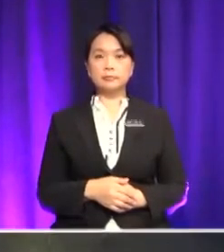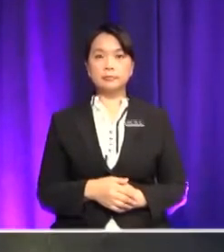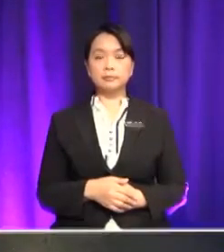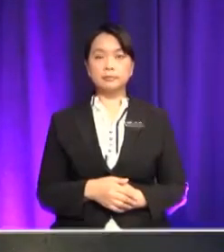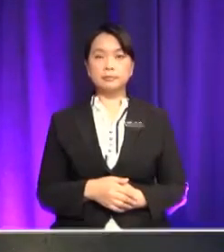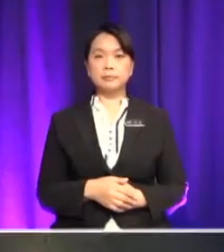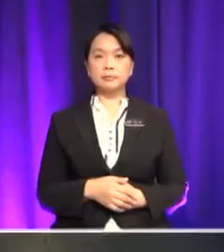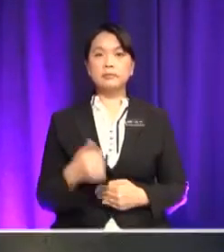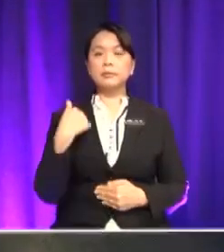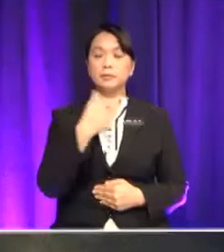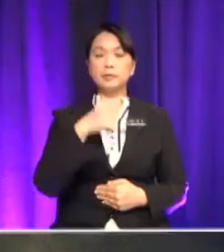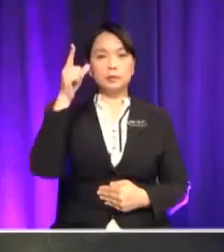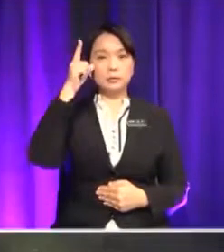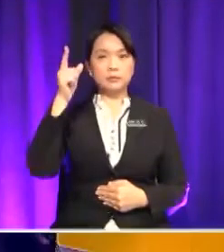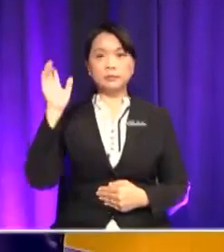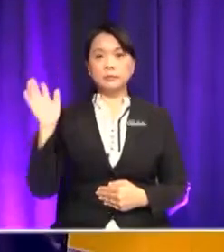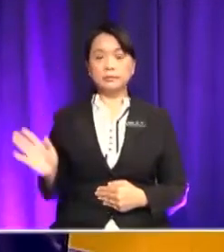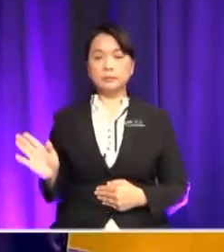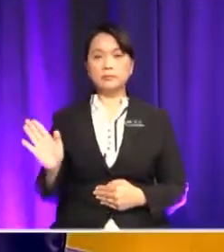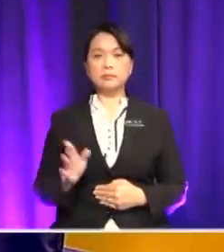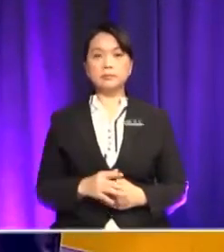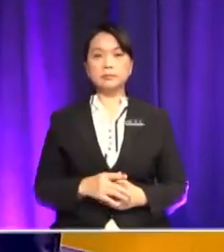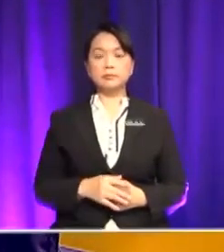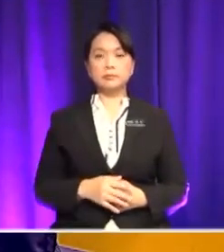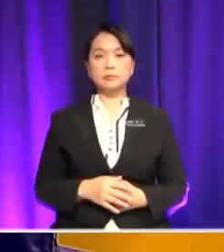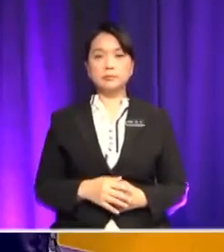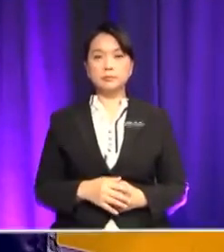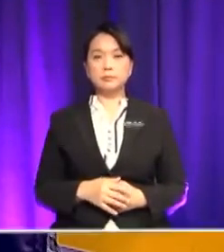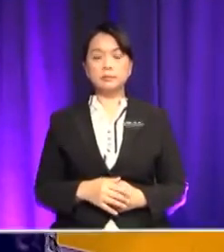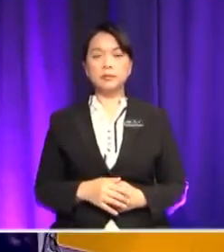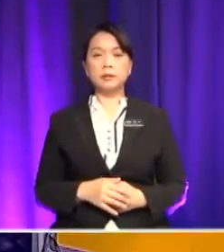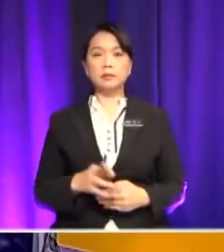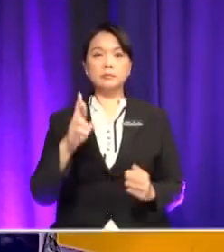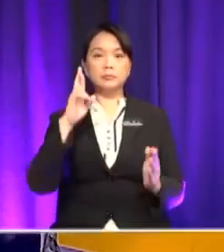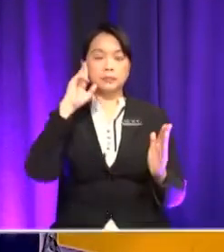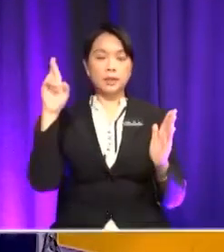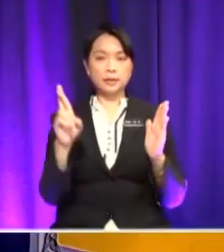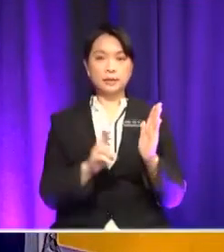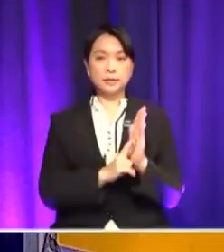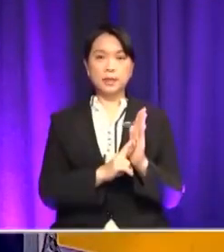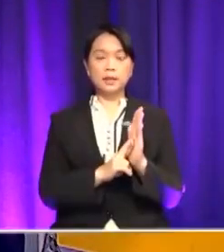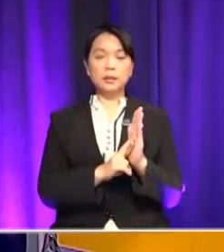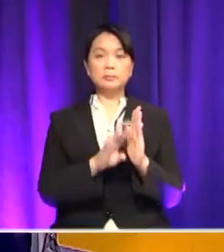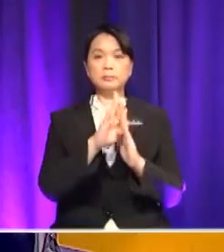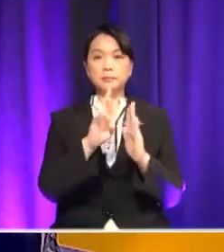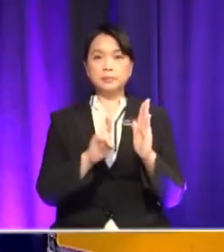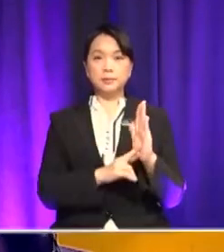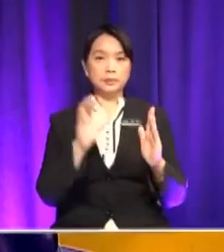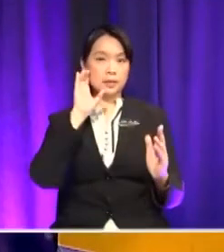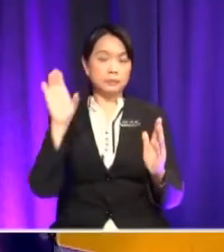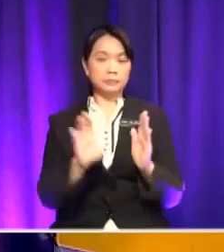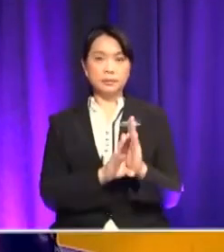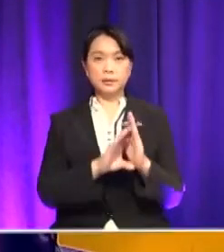boleh lihat di sini. Okey, yang pertama kita lihat rajah bergambar. So cikgu nak tanya murid-murid